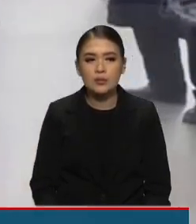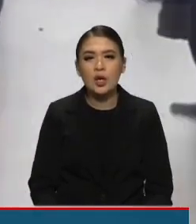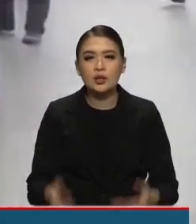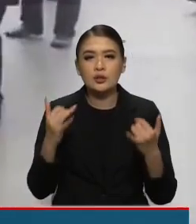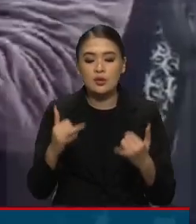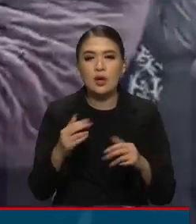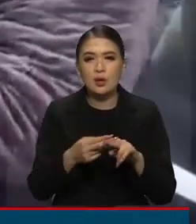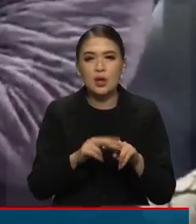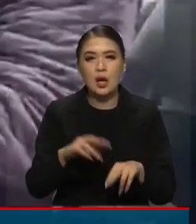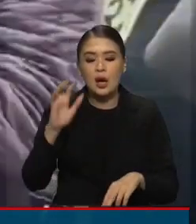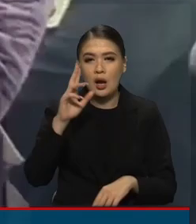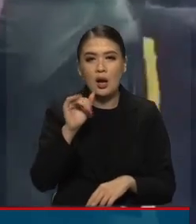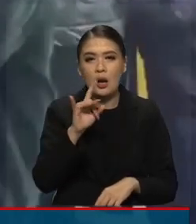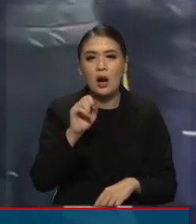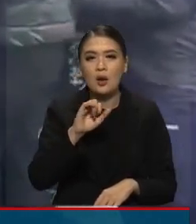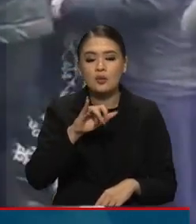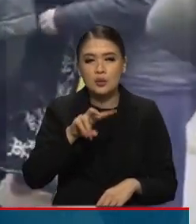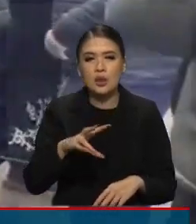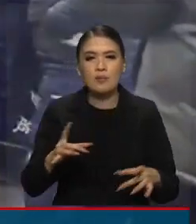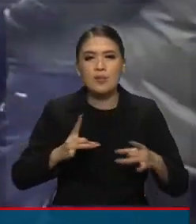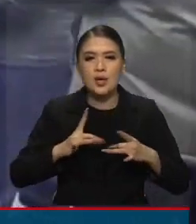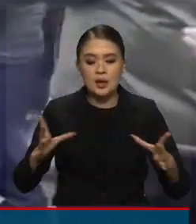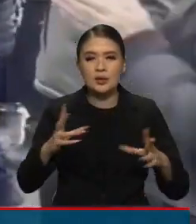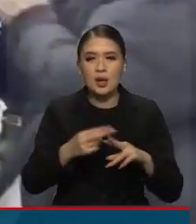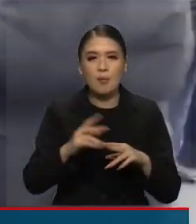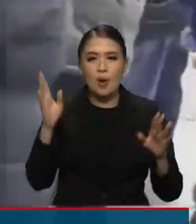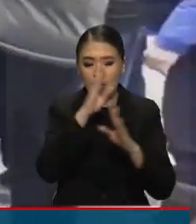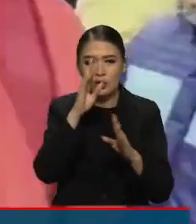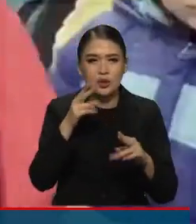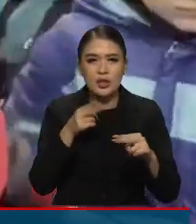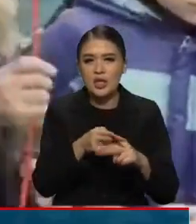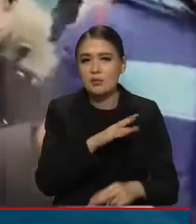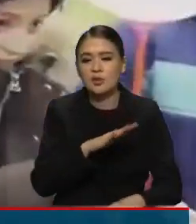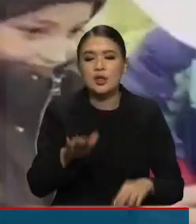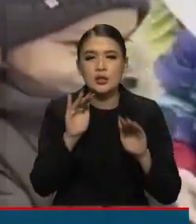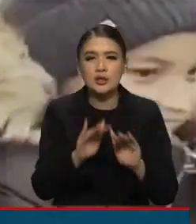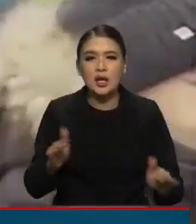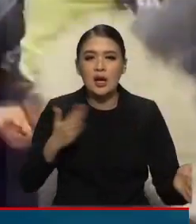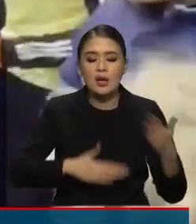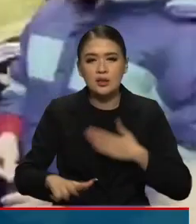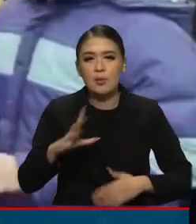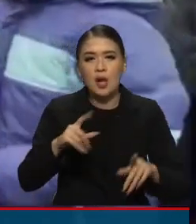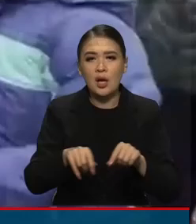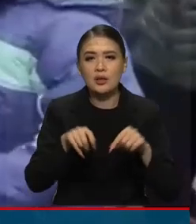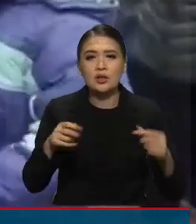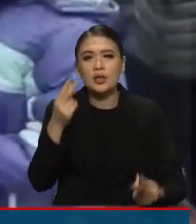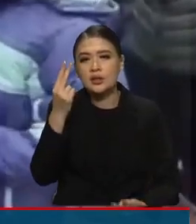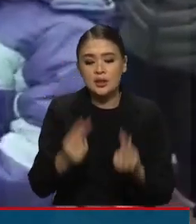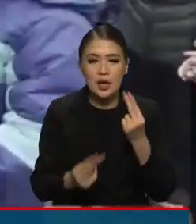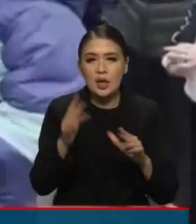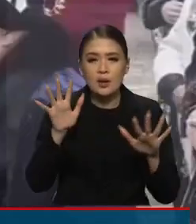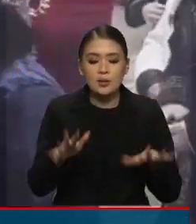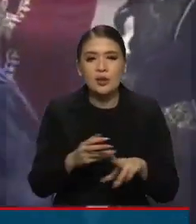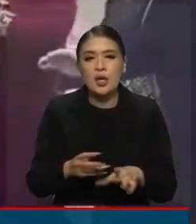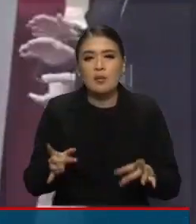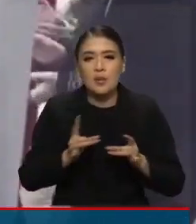Сегодня в поселке Караул настоящий праздник, и непогода не помеха. В особенности рады дети, которые с нетерпением ждут открытия новой детской площадки.